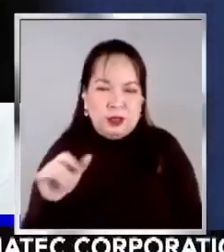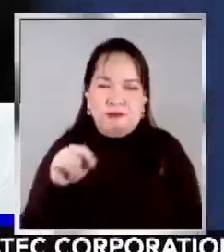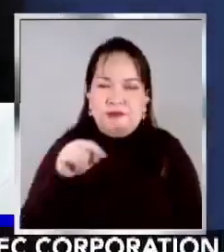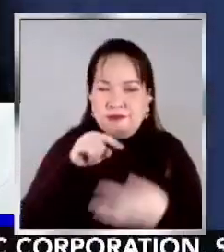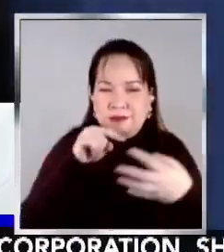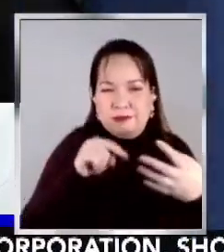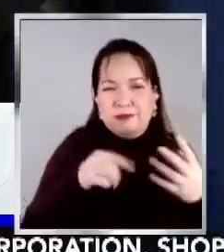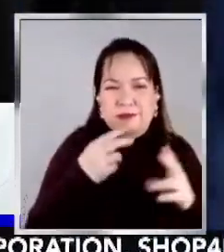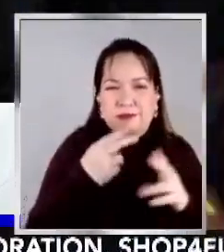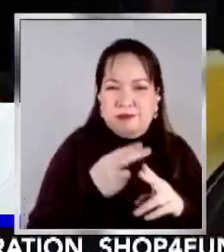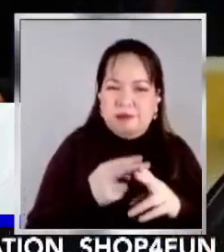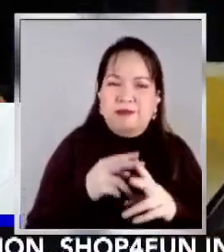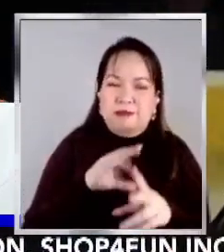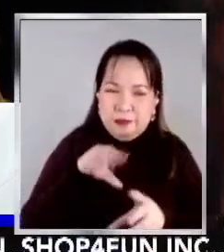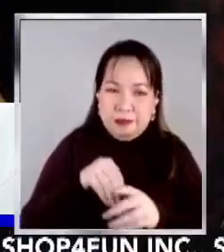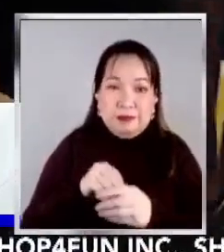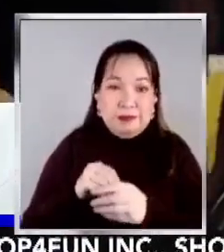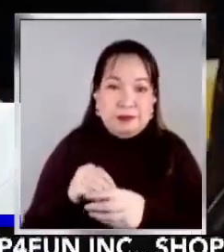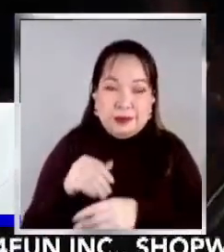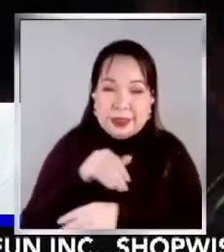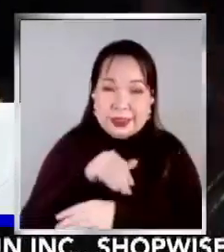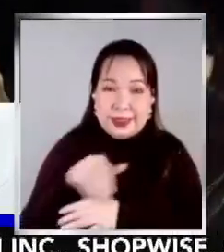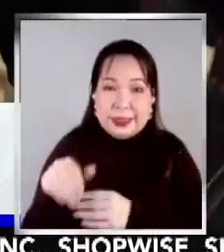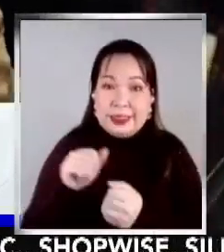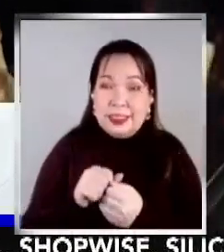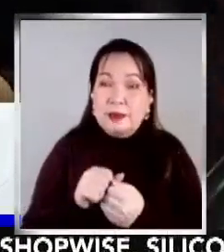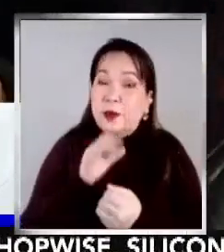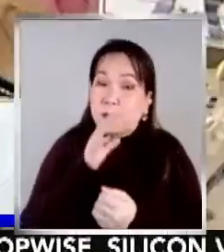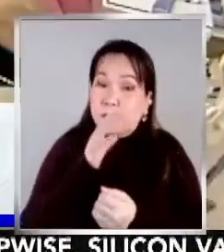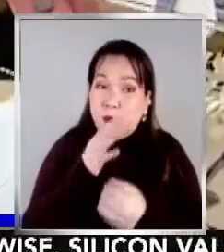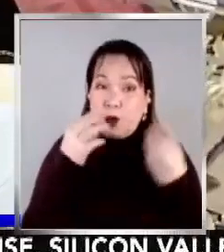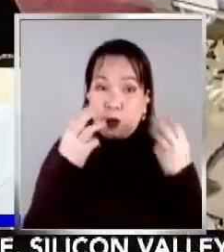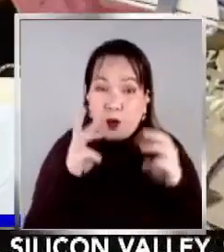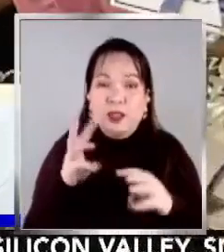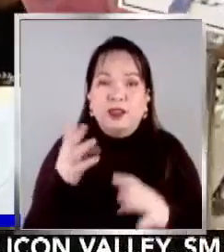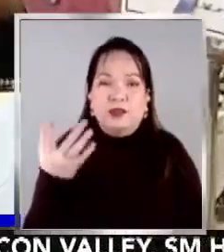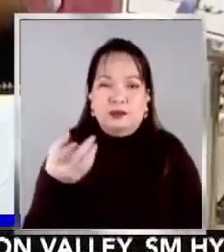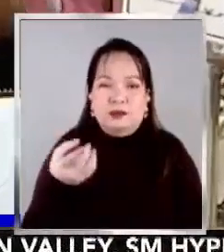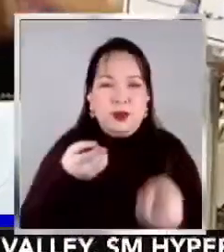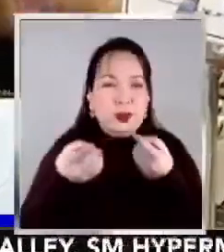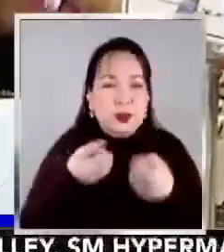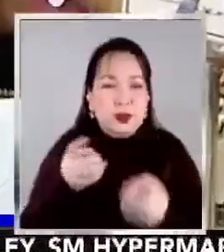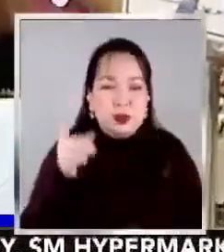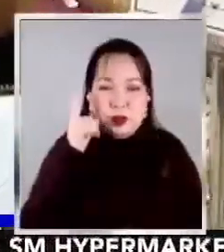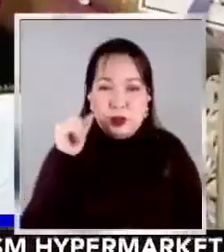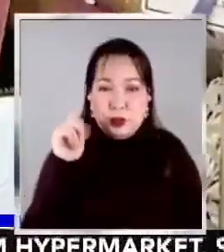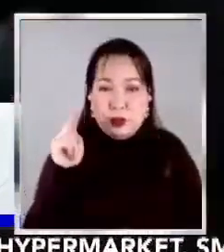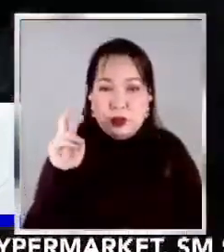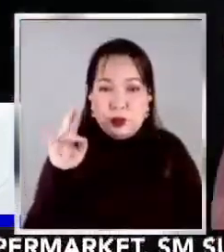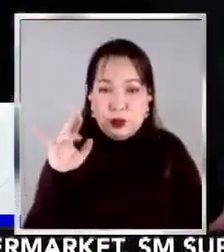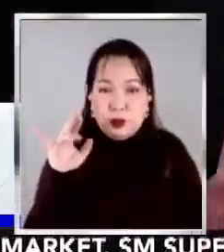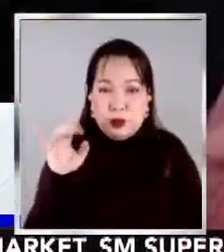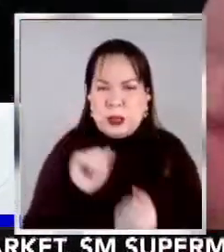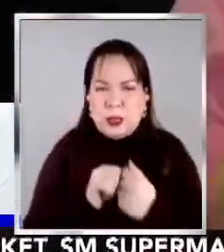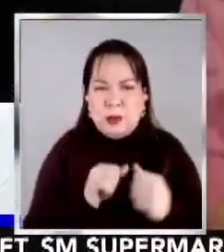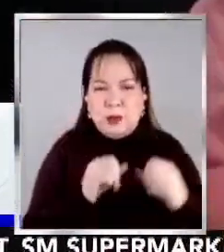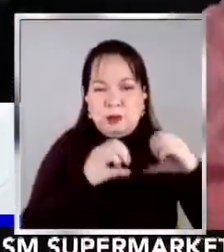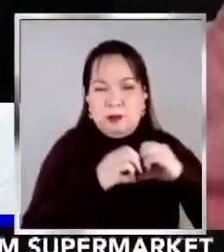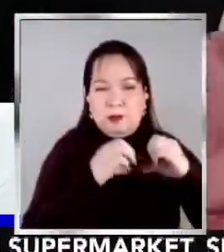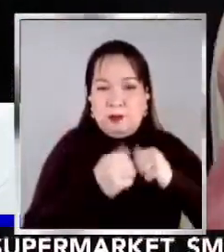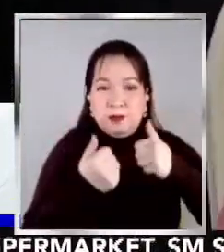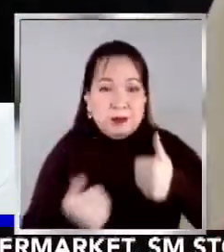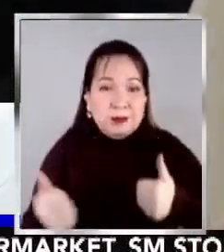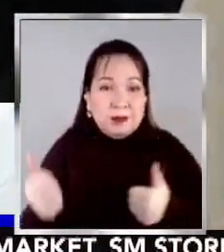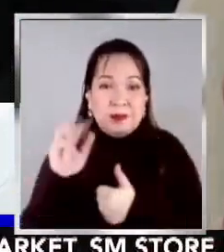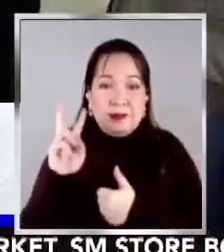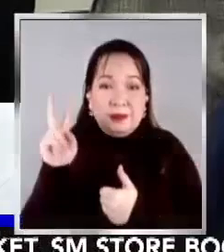Fileo. Nakasamang nanood ang kanyang ina na si Direk Loris Guillen. Full support din sina GMA Senior Vice President Attorney Annette